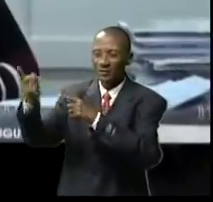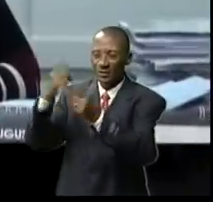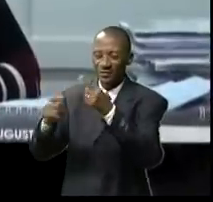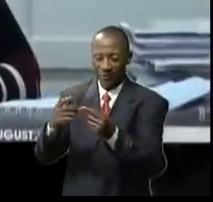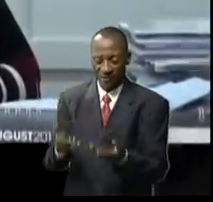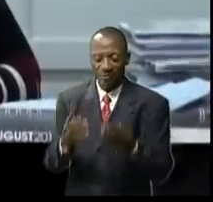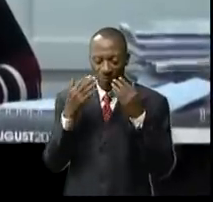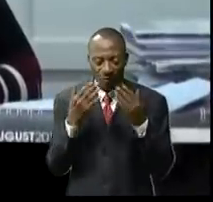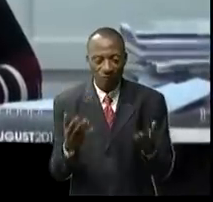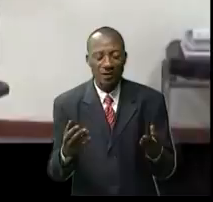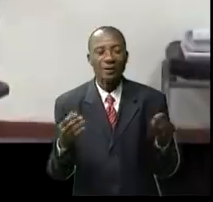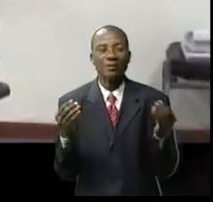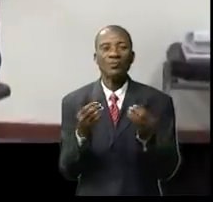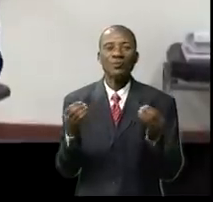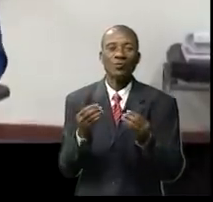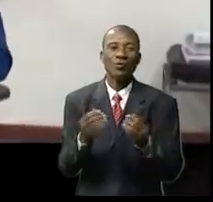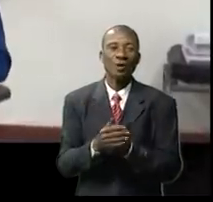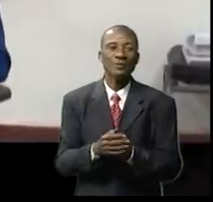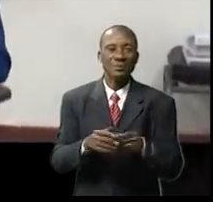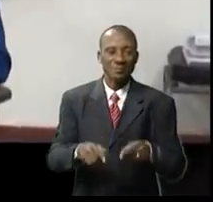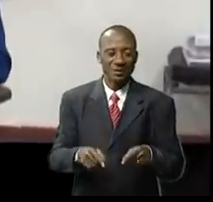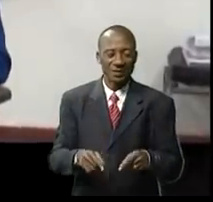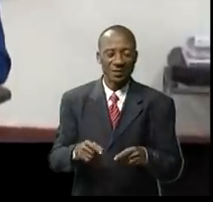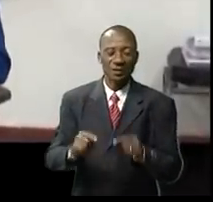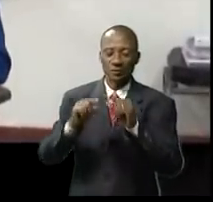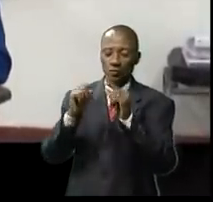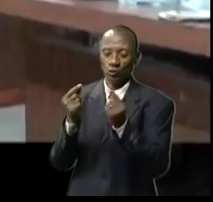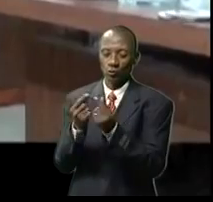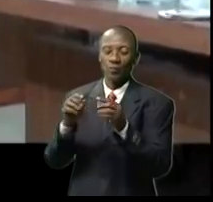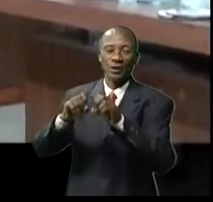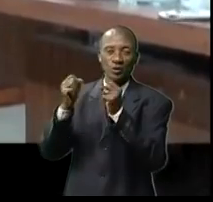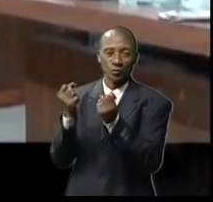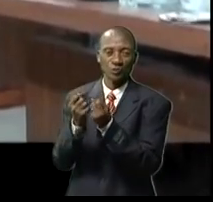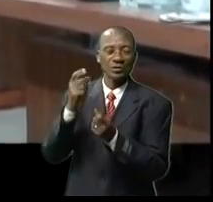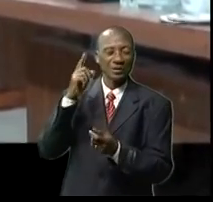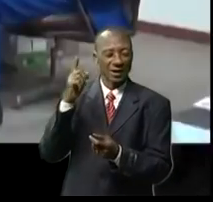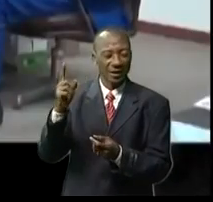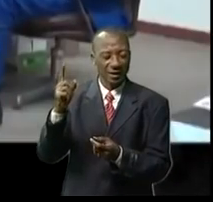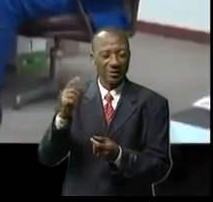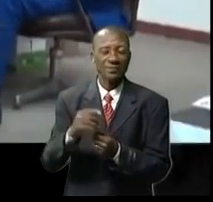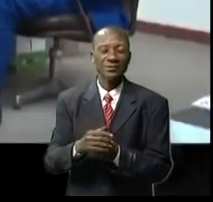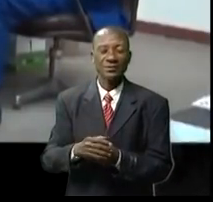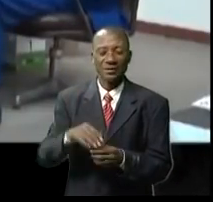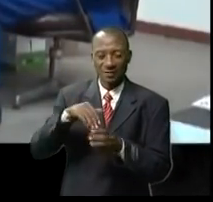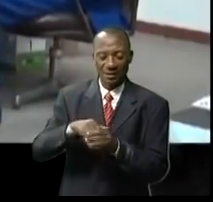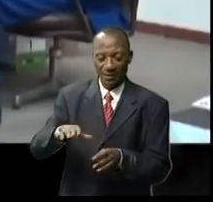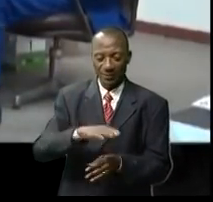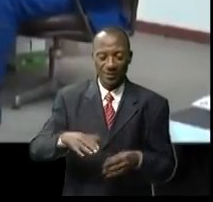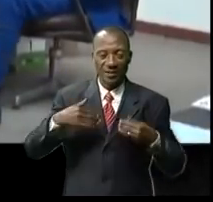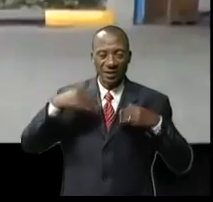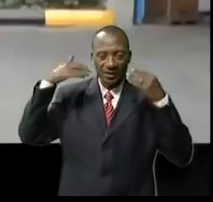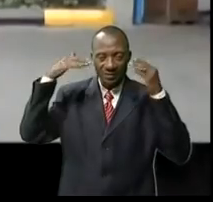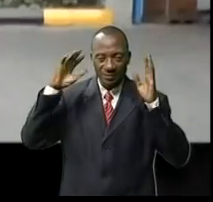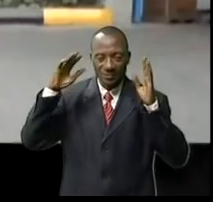relance du centre hydraulique informatique avec l'appui de l'Égypte, la coopération militaire et autres dons sans être